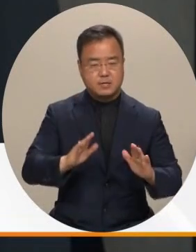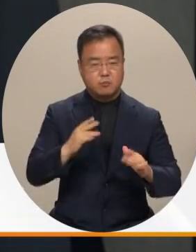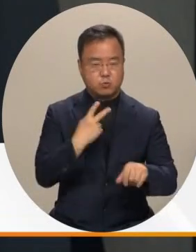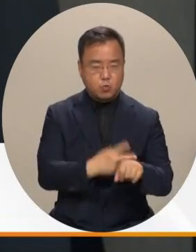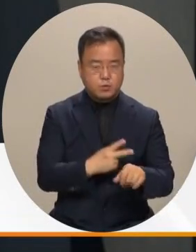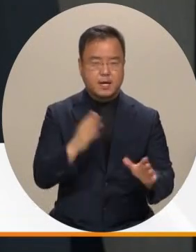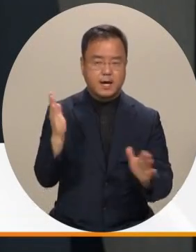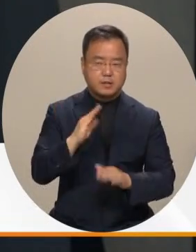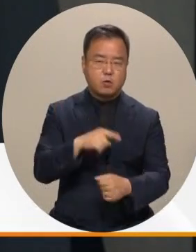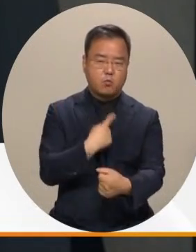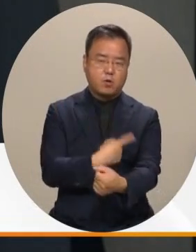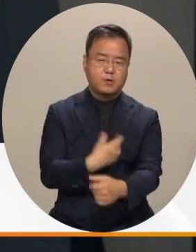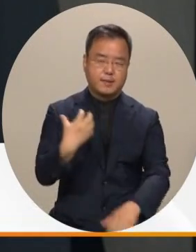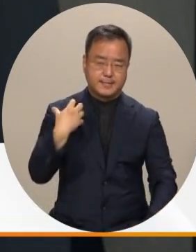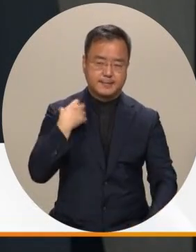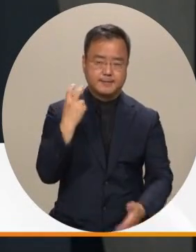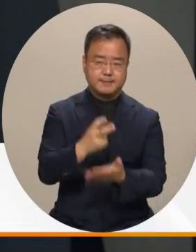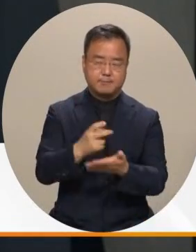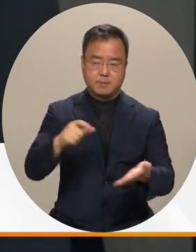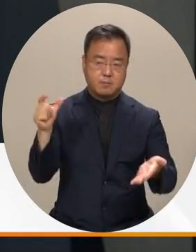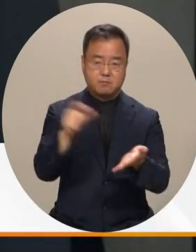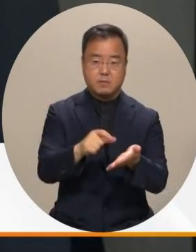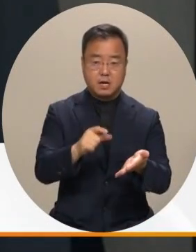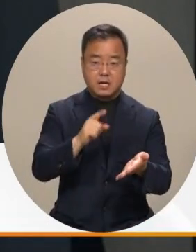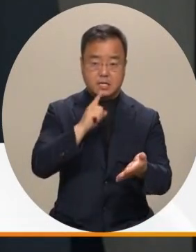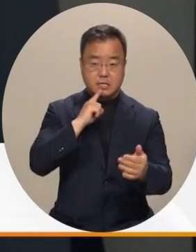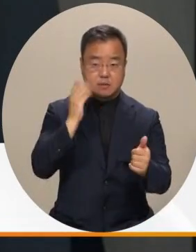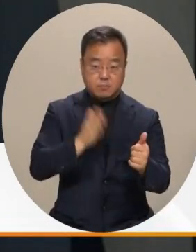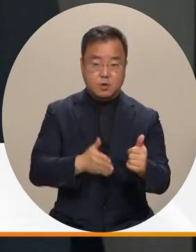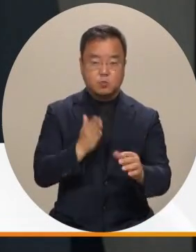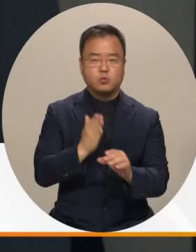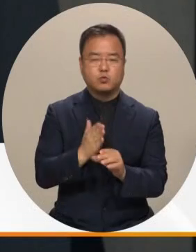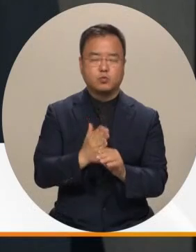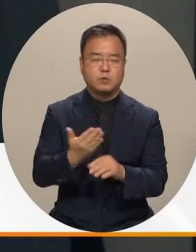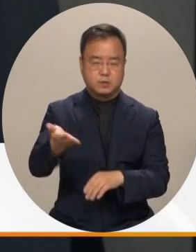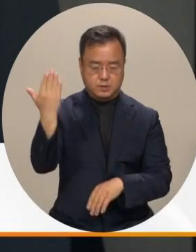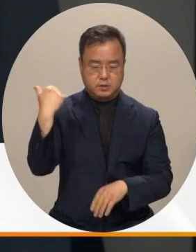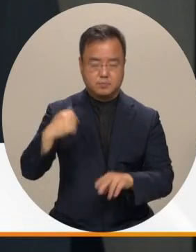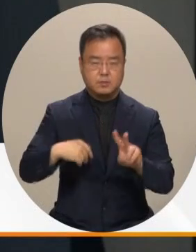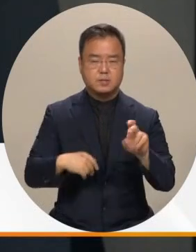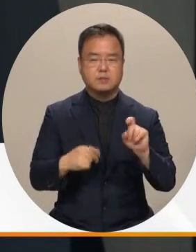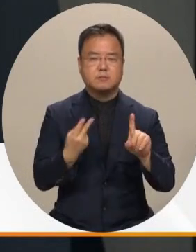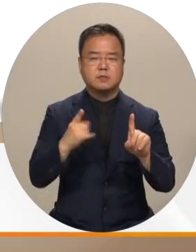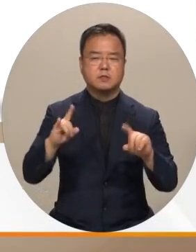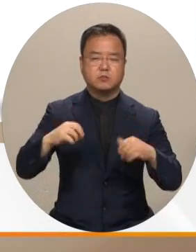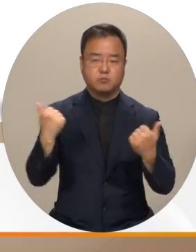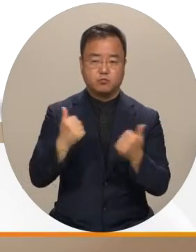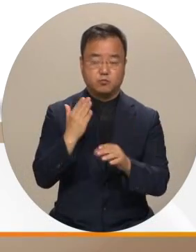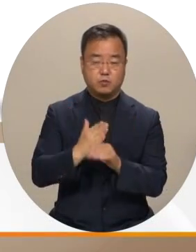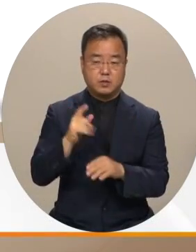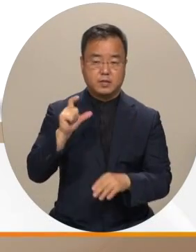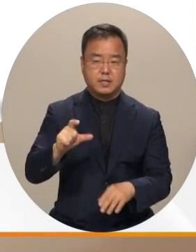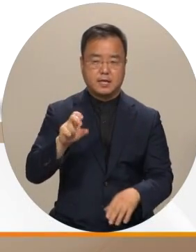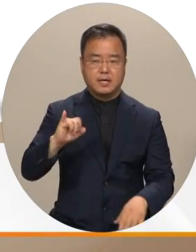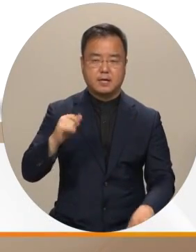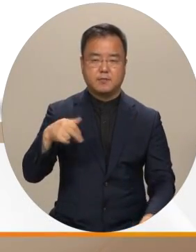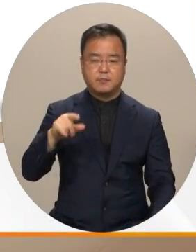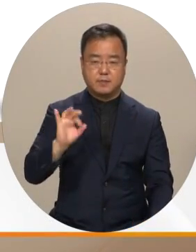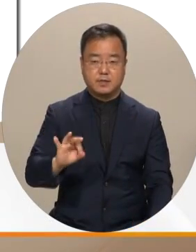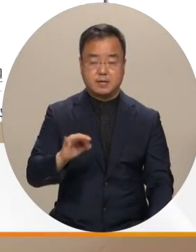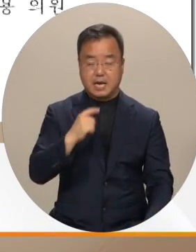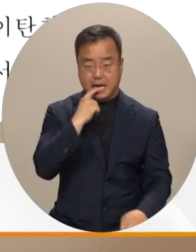책임을 법으로 규정하자는 목소리가 나오고 있습니다 지난 21대 국회에서는 강민정 더불어민주당